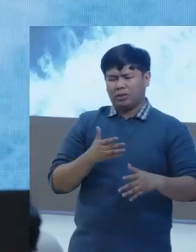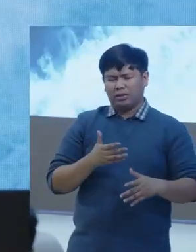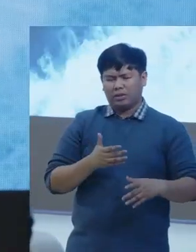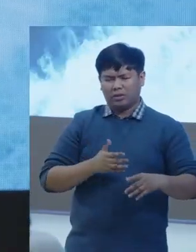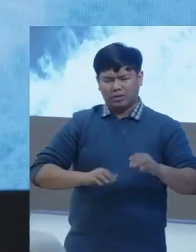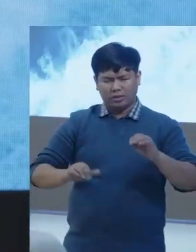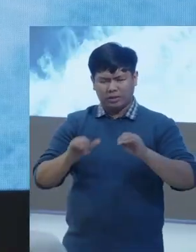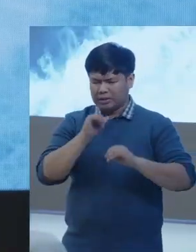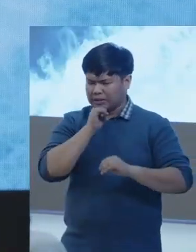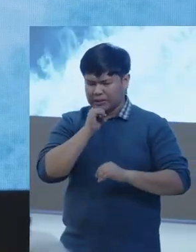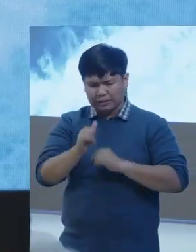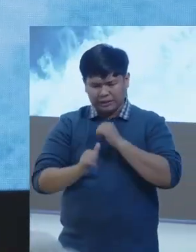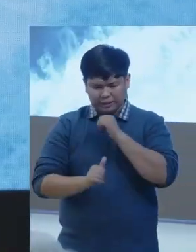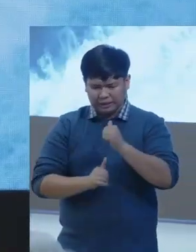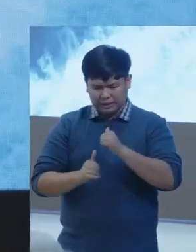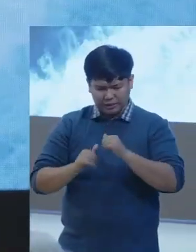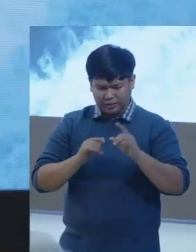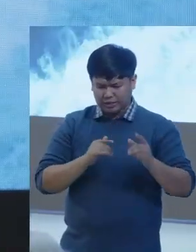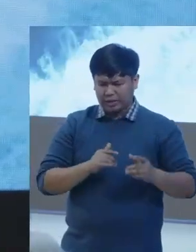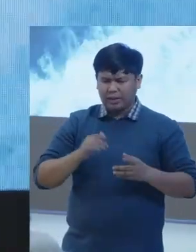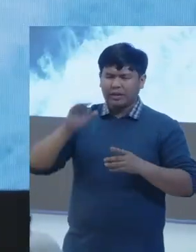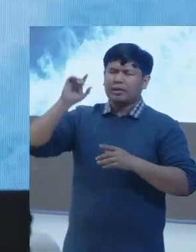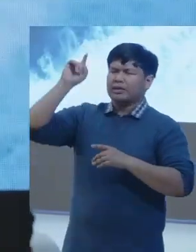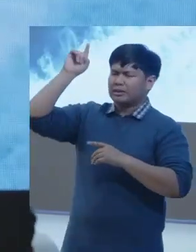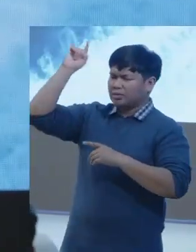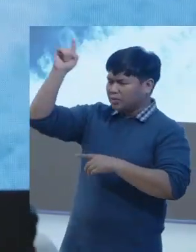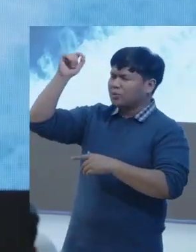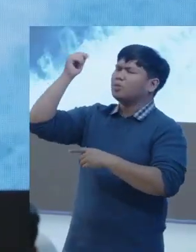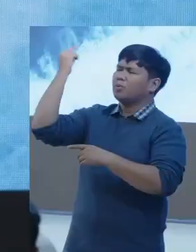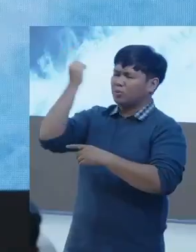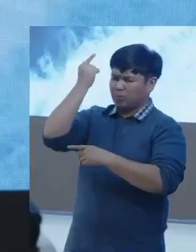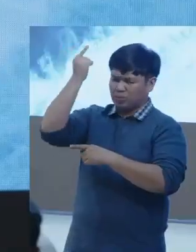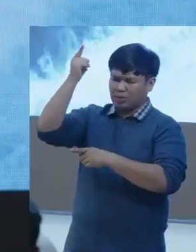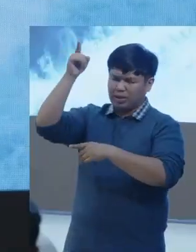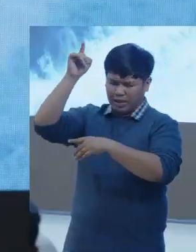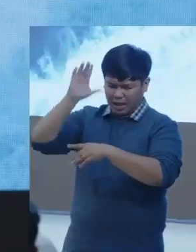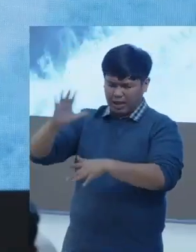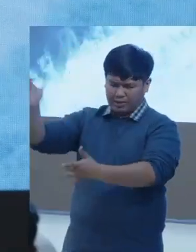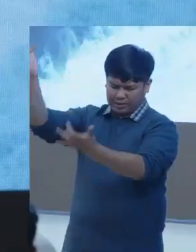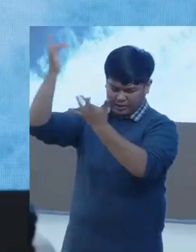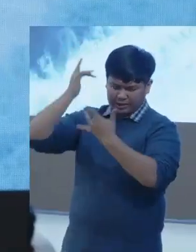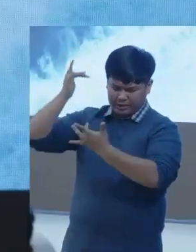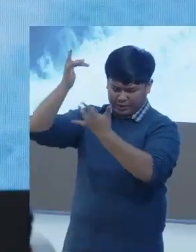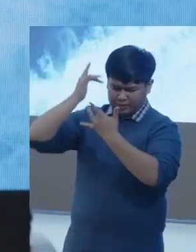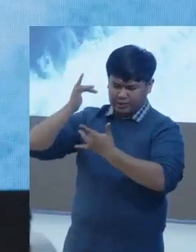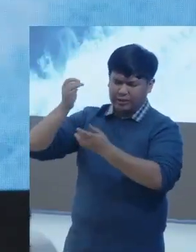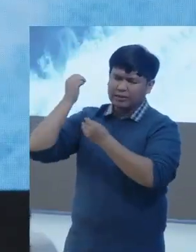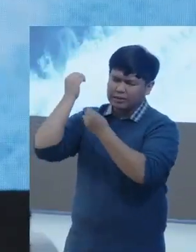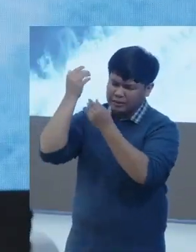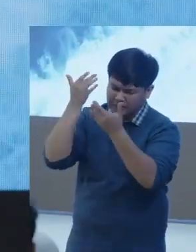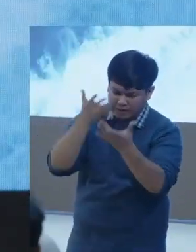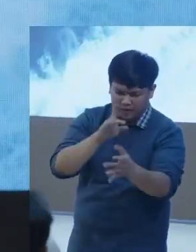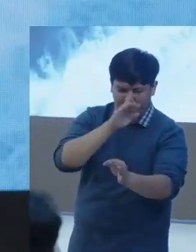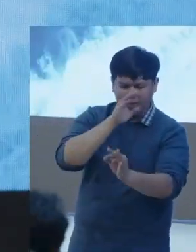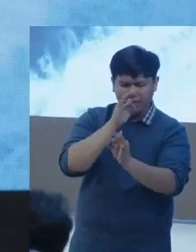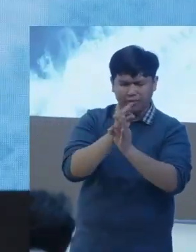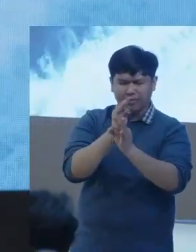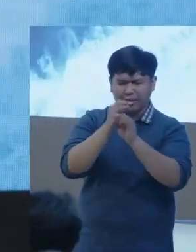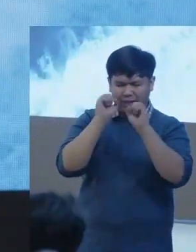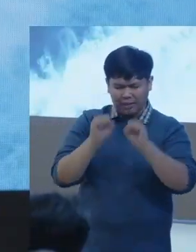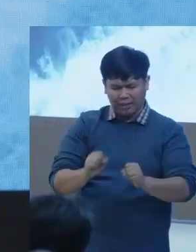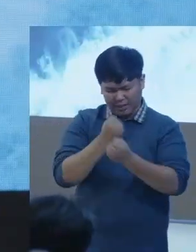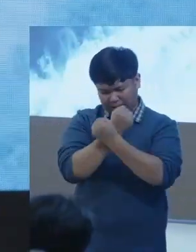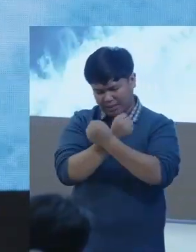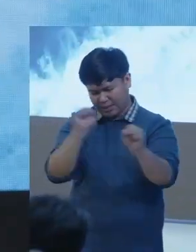pananampalataya, ipagkaloob ninyo, O Diyos na mahabagin, ang pananampalatayang